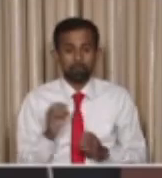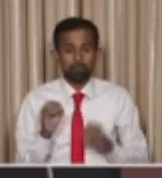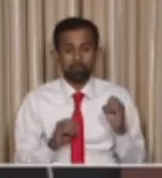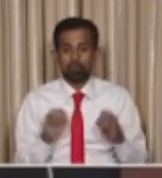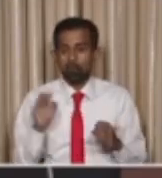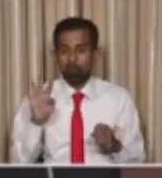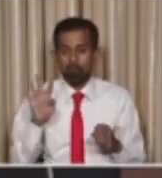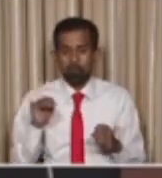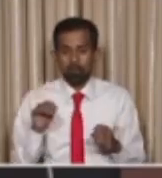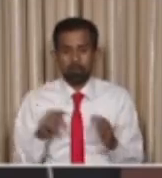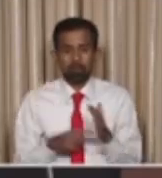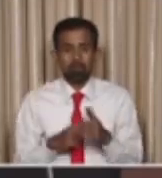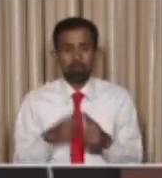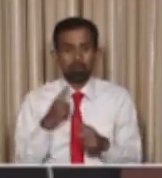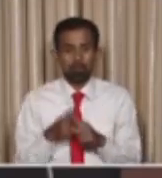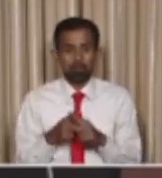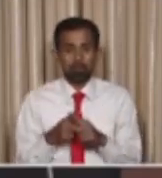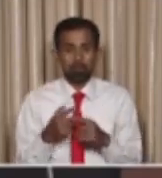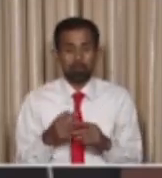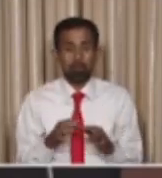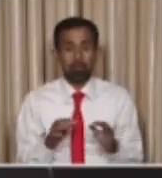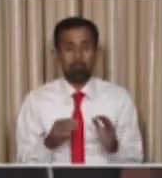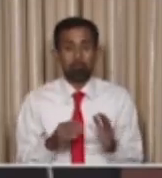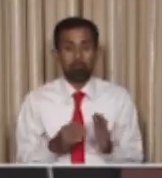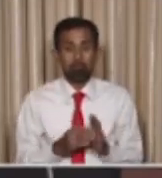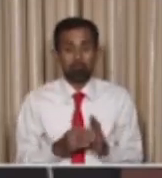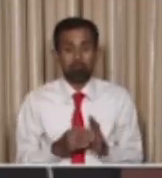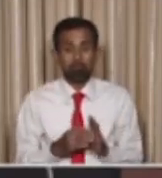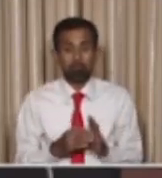100ට 40 ටැක්ස් කළා. අපි අවුරුද්දට